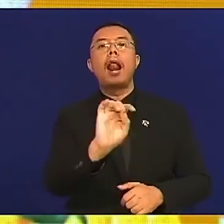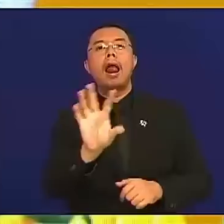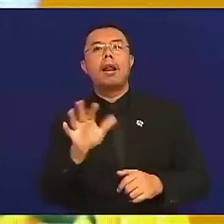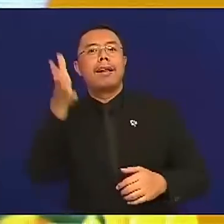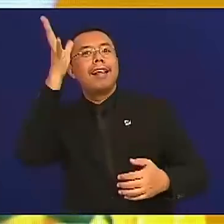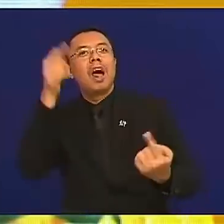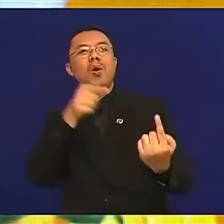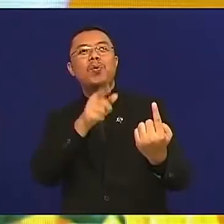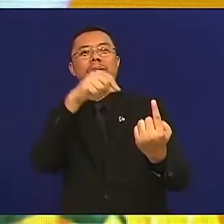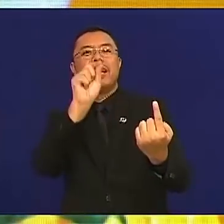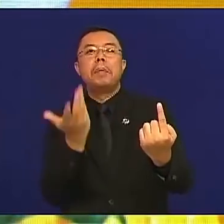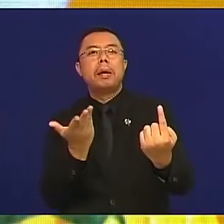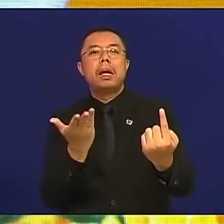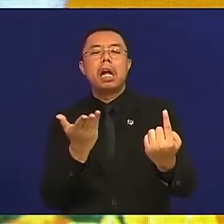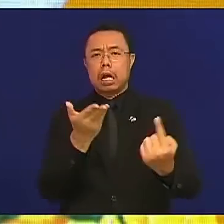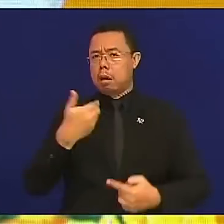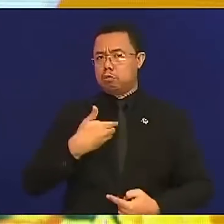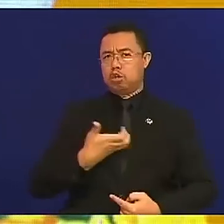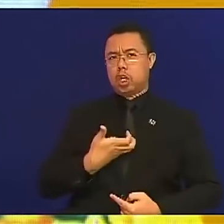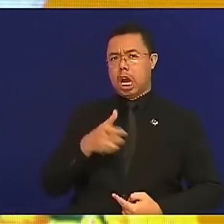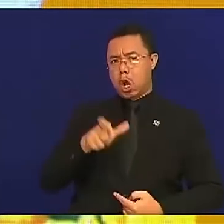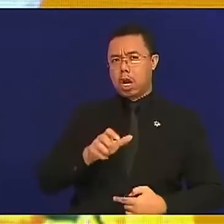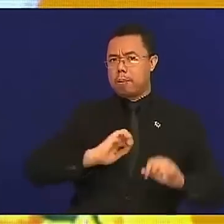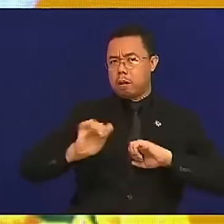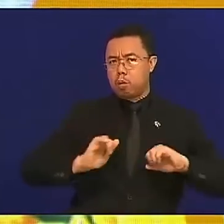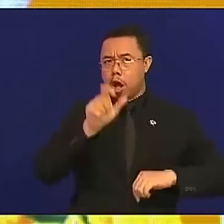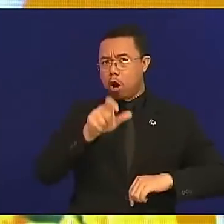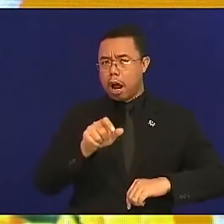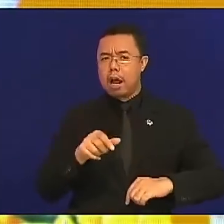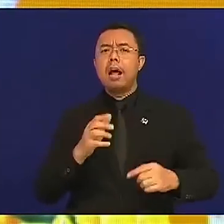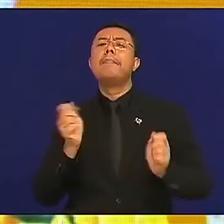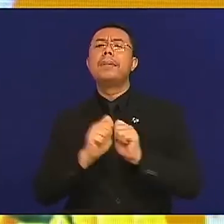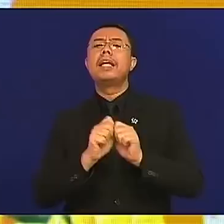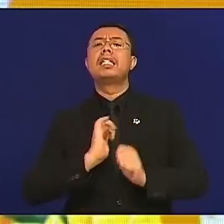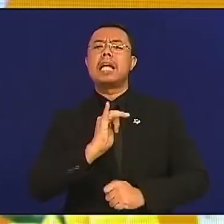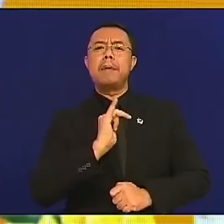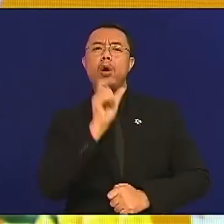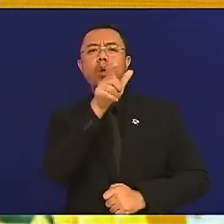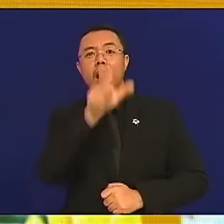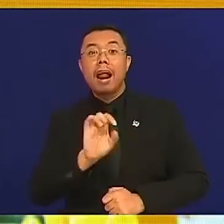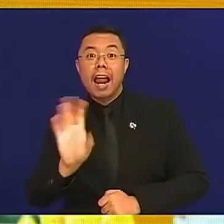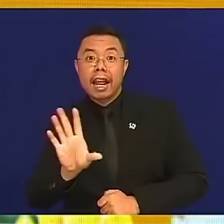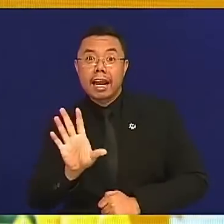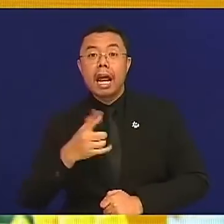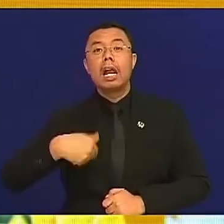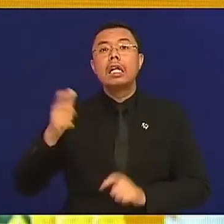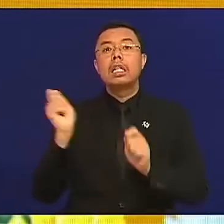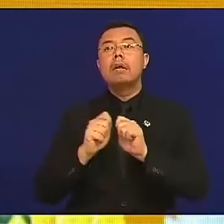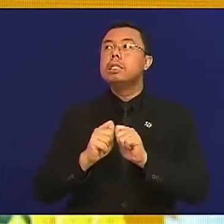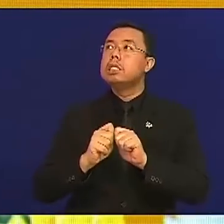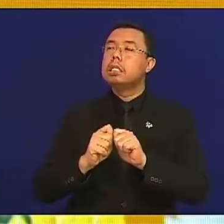benar? Apa yang kamu suka orang perbuat kepadamu, buatlah untuk orang lain. Nah,